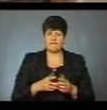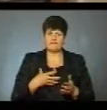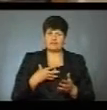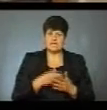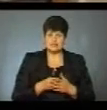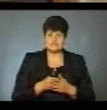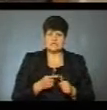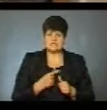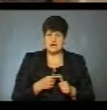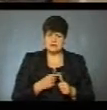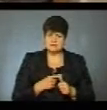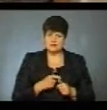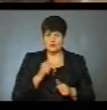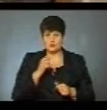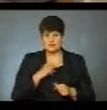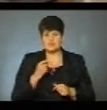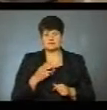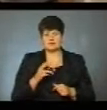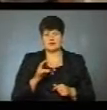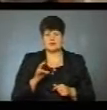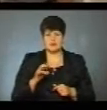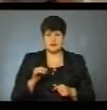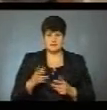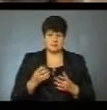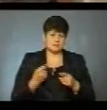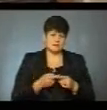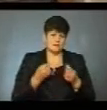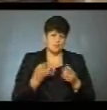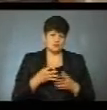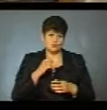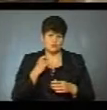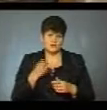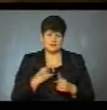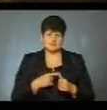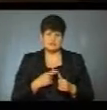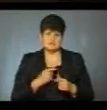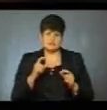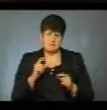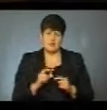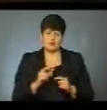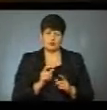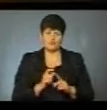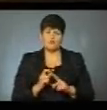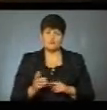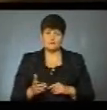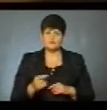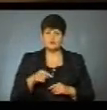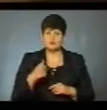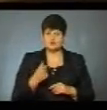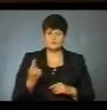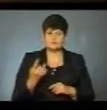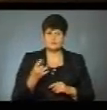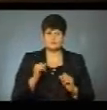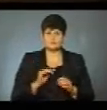українське радіо, так? UA Суспільне. Чи це мається на увазі просто українське радіо з маленької букви? Цьогоріч уперше можна було